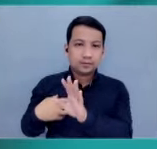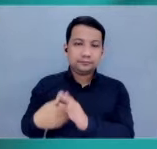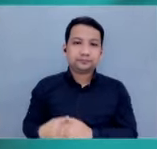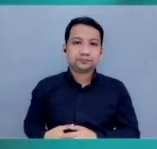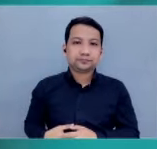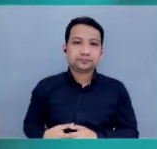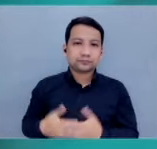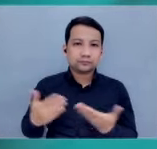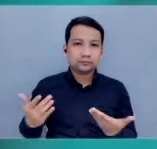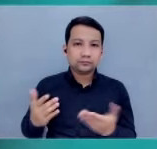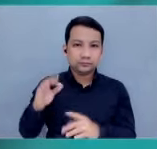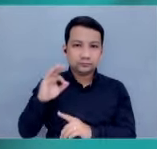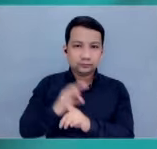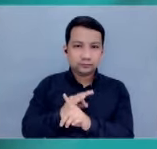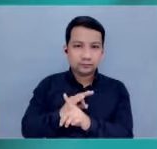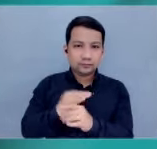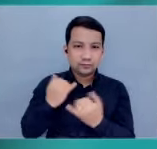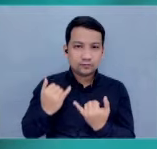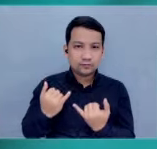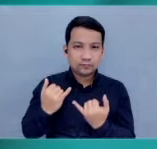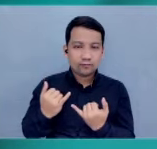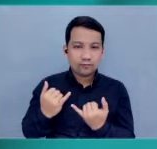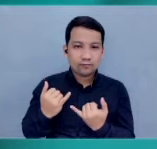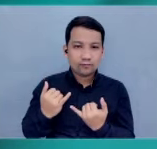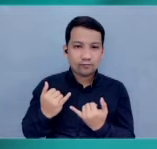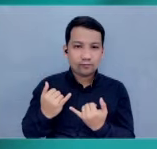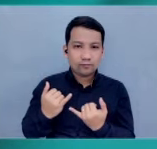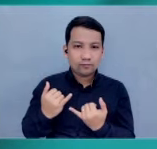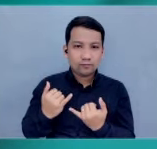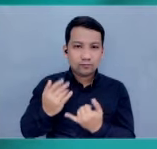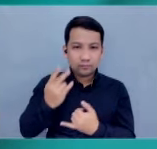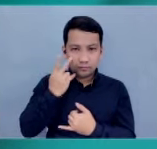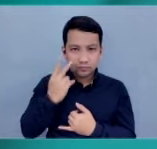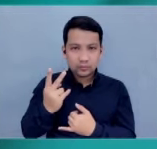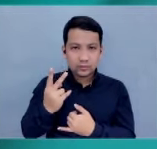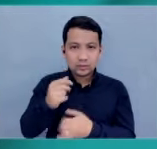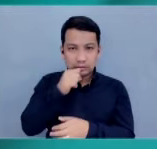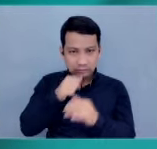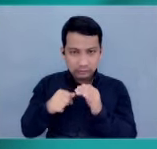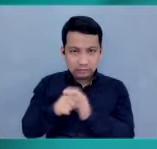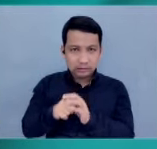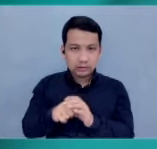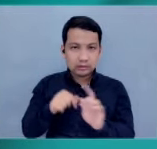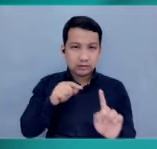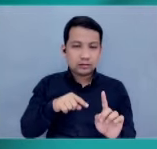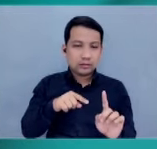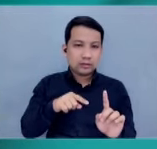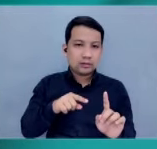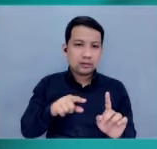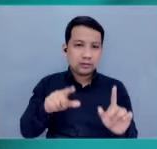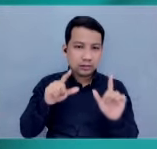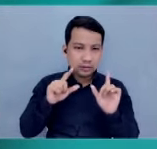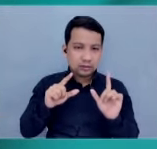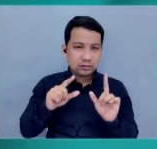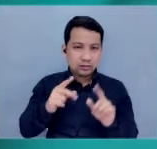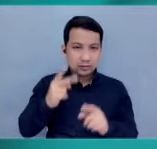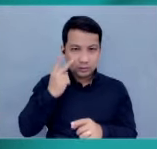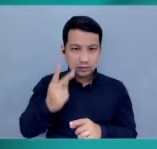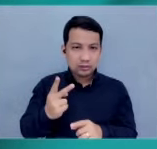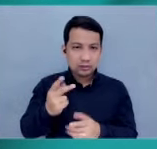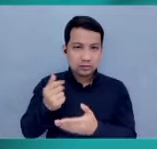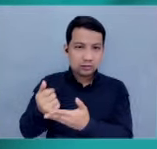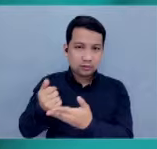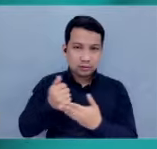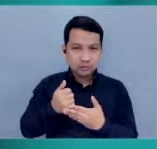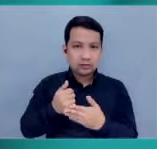Pero Pebrero lang ngayong taon nang madiskubre ang pinagtataguan ng suspect. Para matunton, tumulong na ang